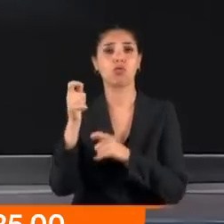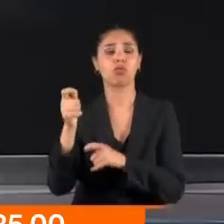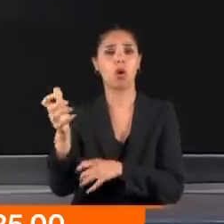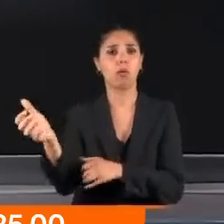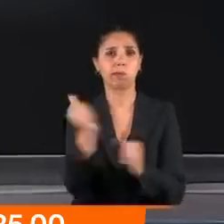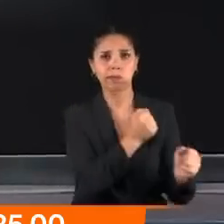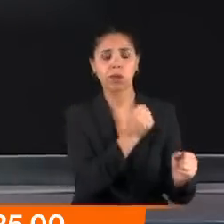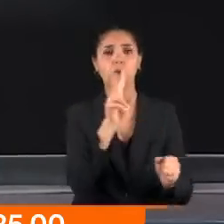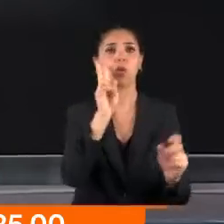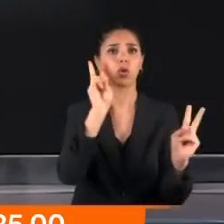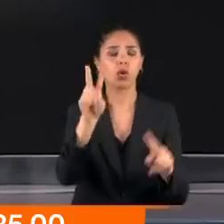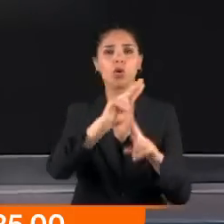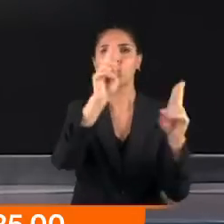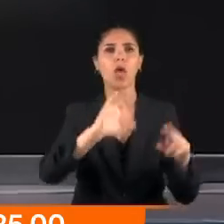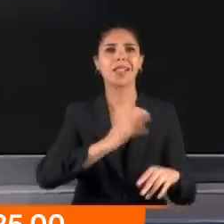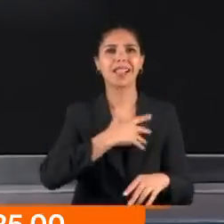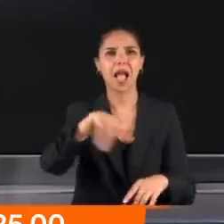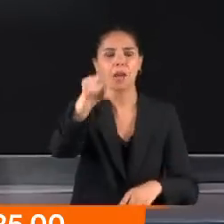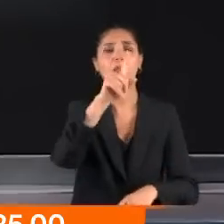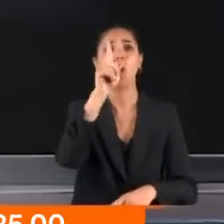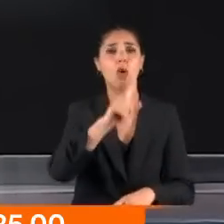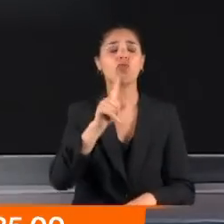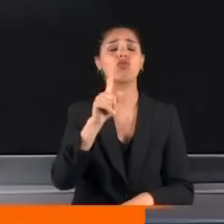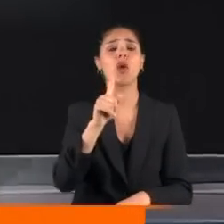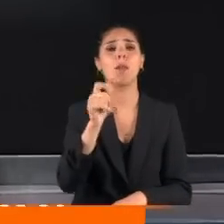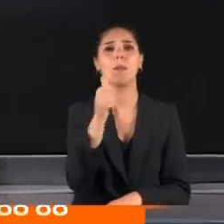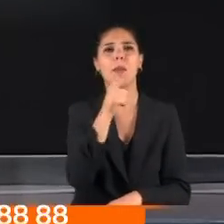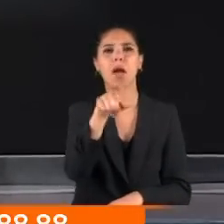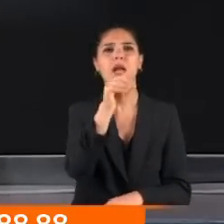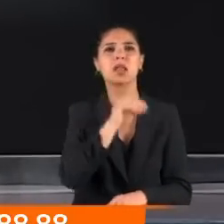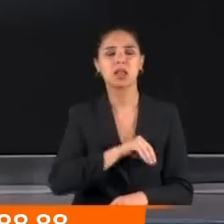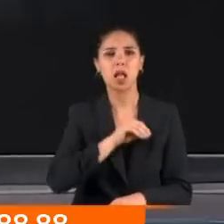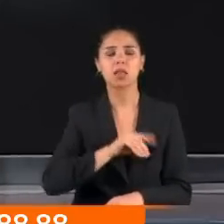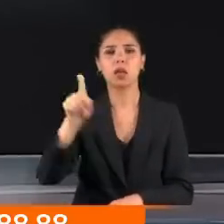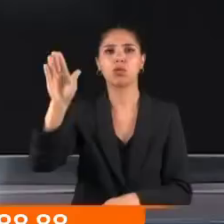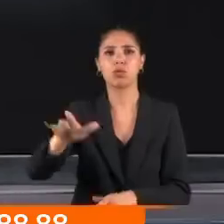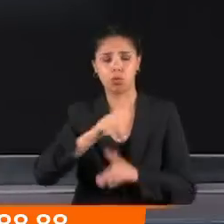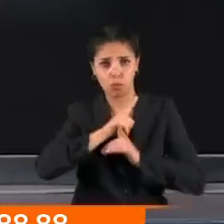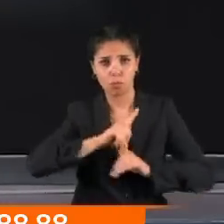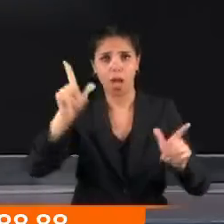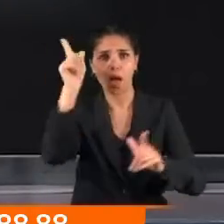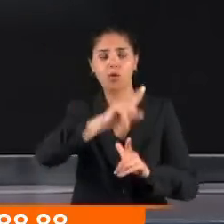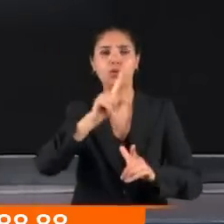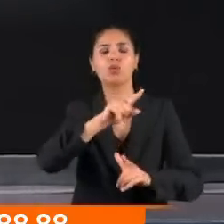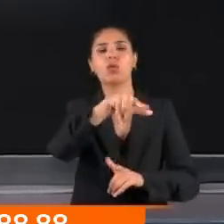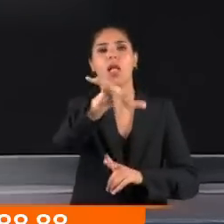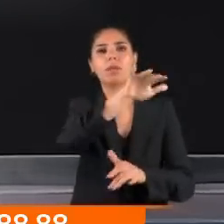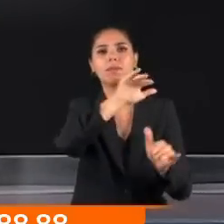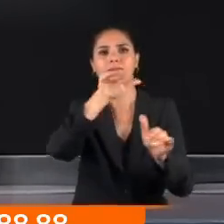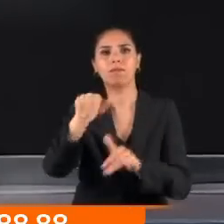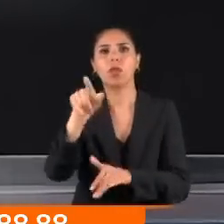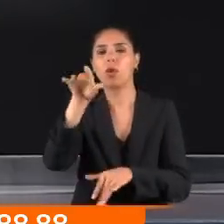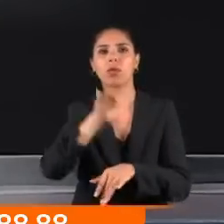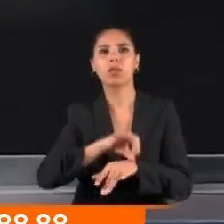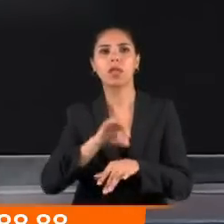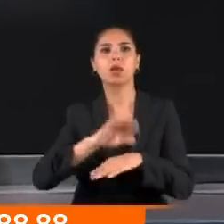alıkondu. Durumu gören esnaf önce kaçıran kişiyi babası sandı ama imdat çığlıkları bitmek bilmeyince duruma müdahale etti. Bakın